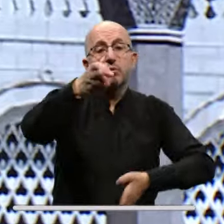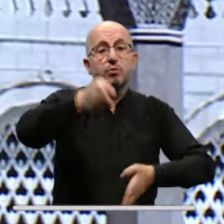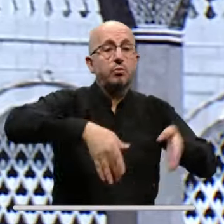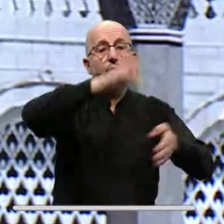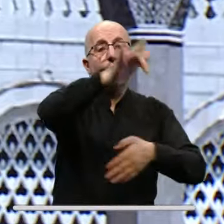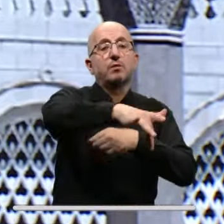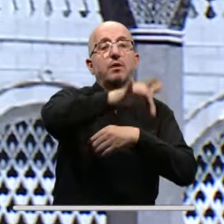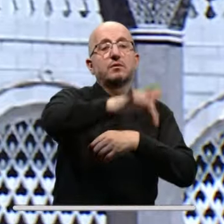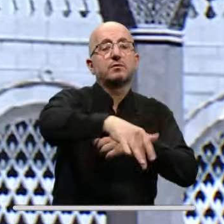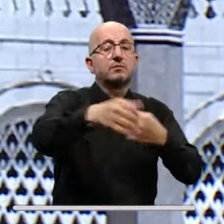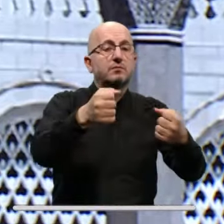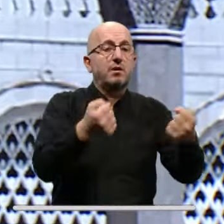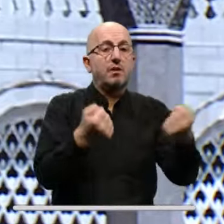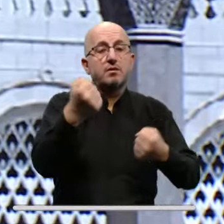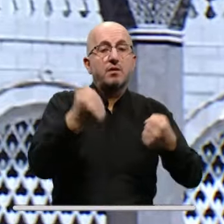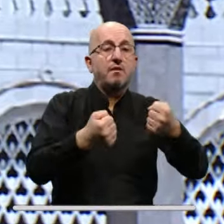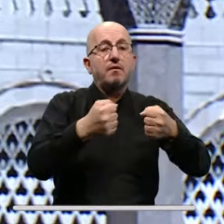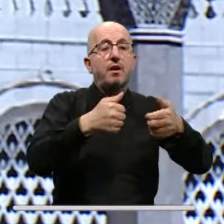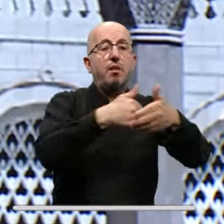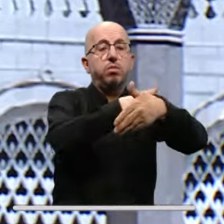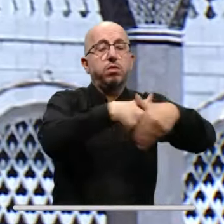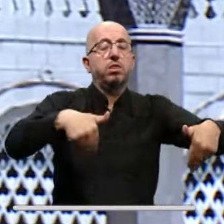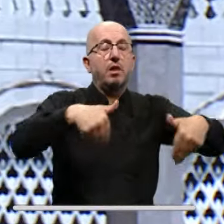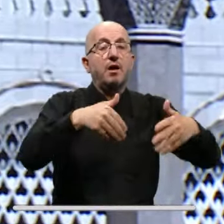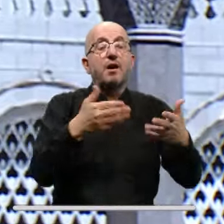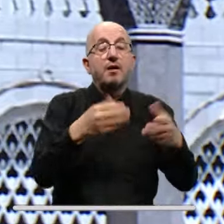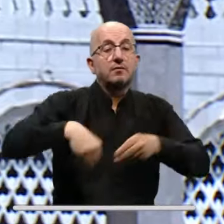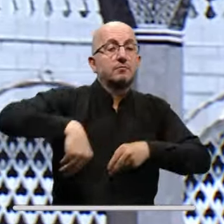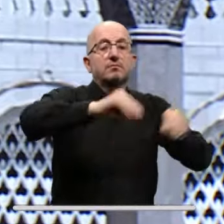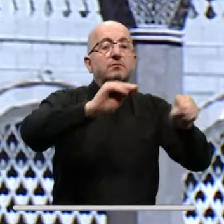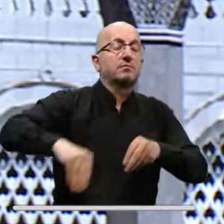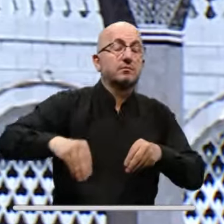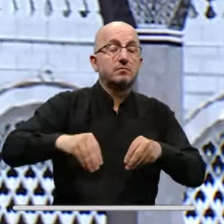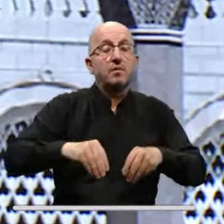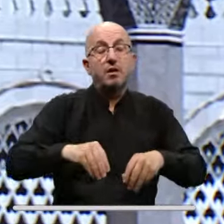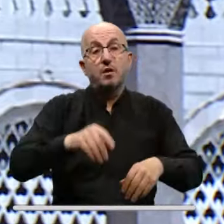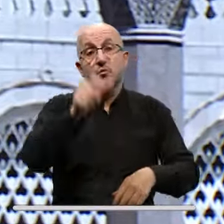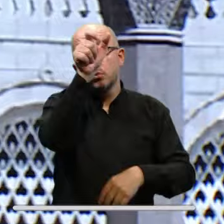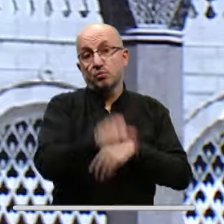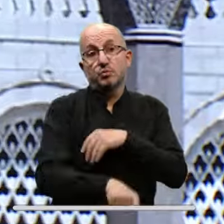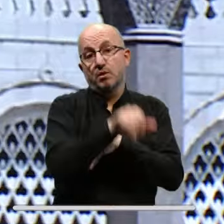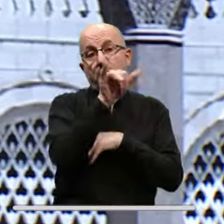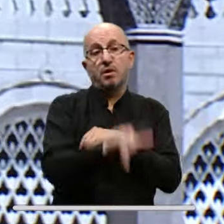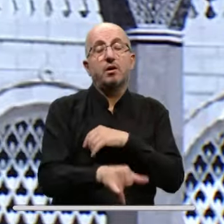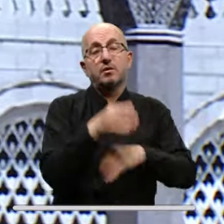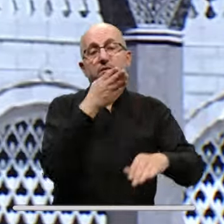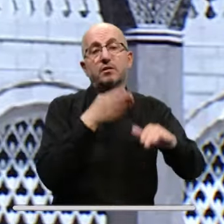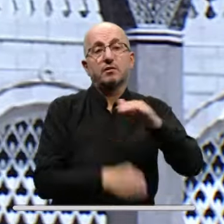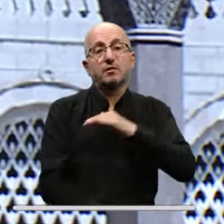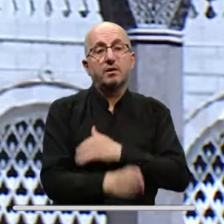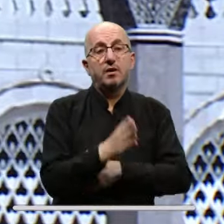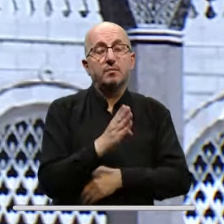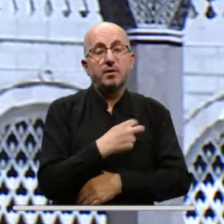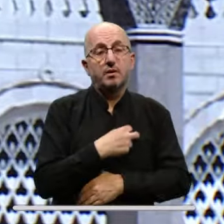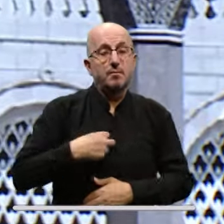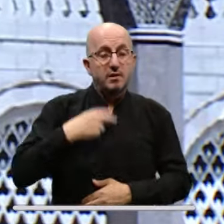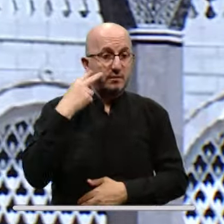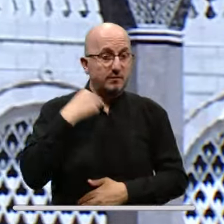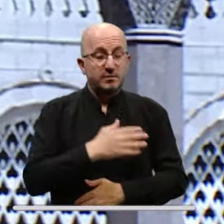yolun trafiğin akışını engelleyecek tarzda böyle bir şey yapmak kul hakkına girer. Ki Hazreti Peygamber aleyhissalatü